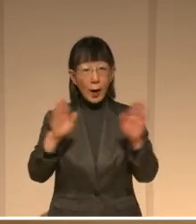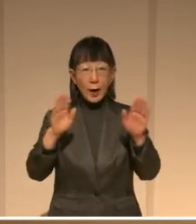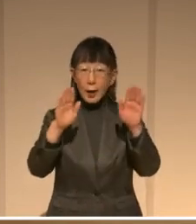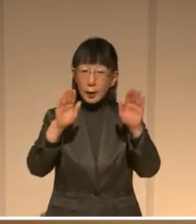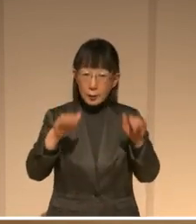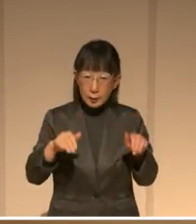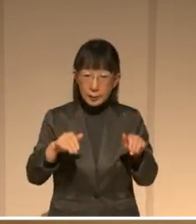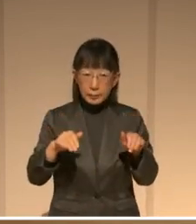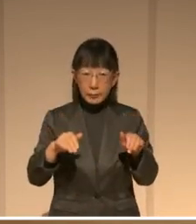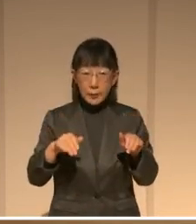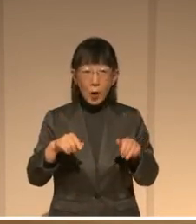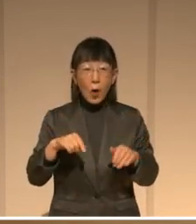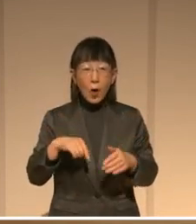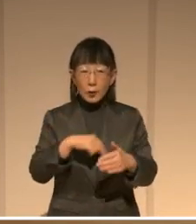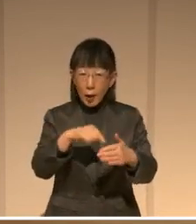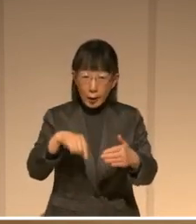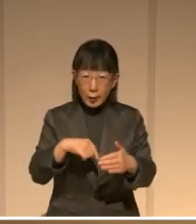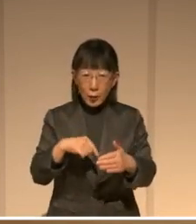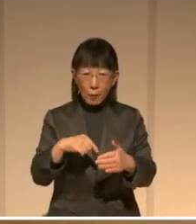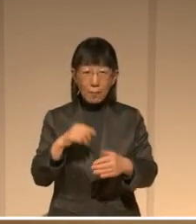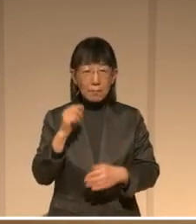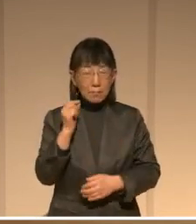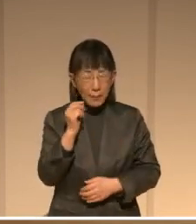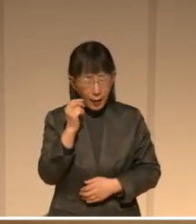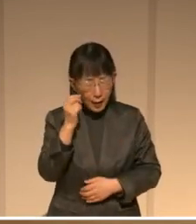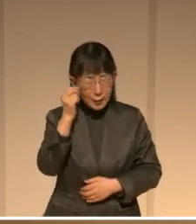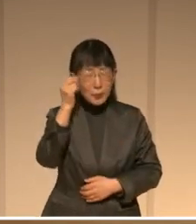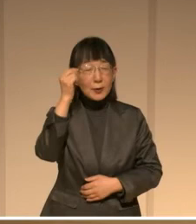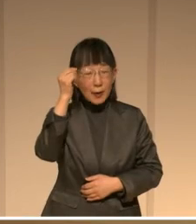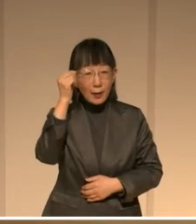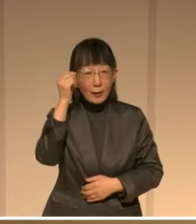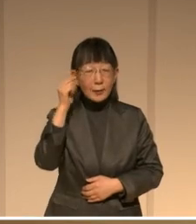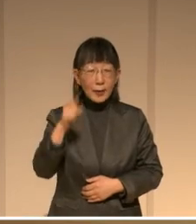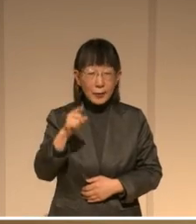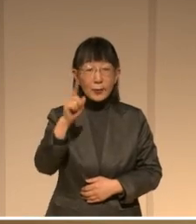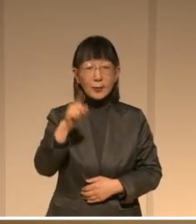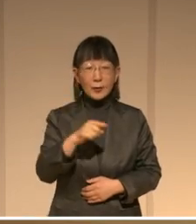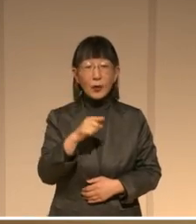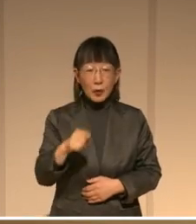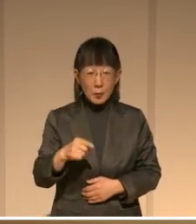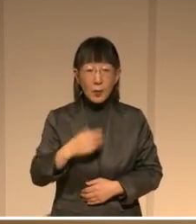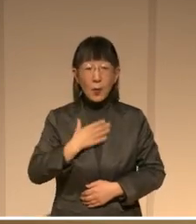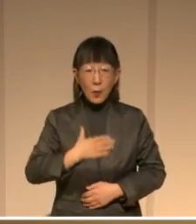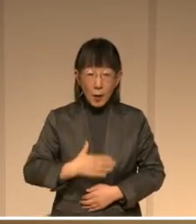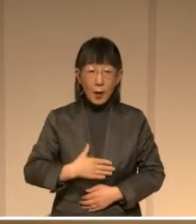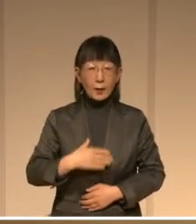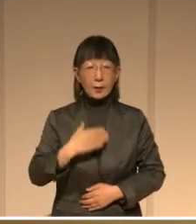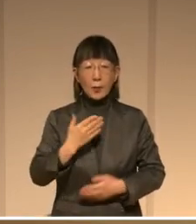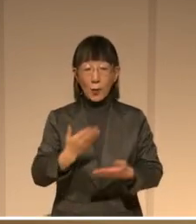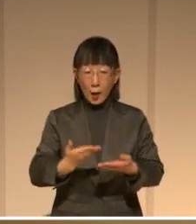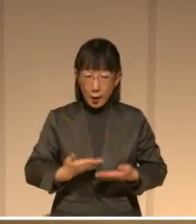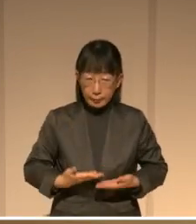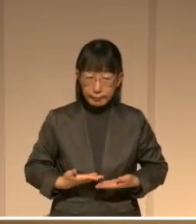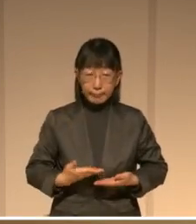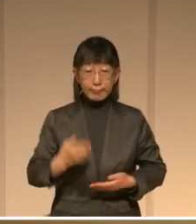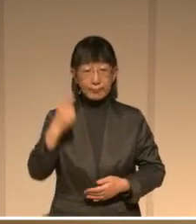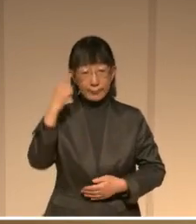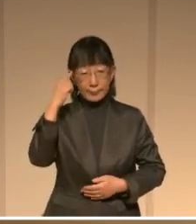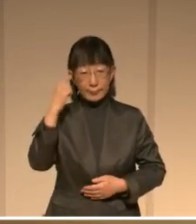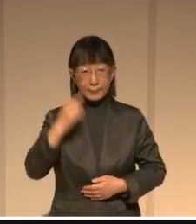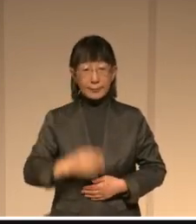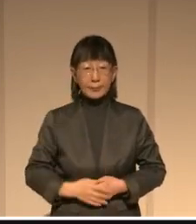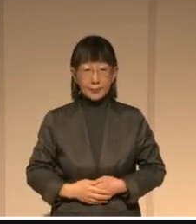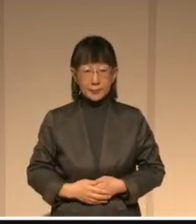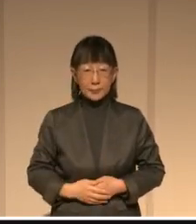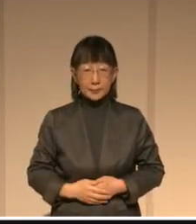感動したわーという方にも刺さるんじゃないかなというような日ところがありますよ姉はい見どころ一言